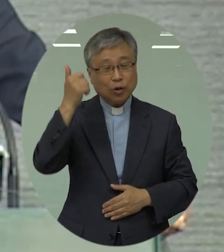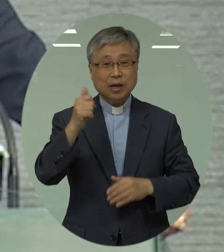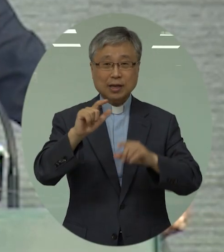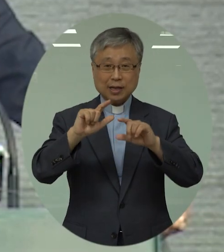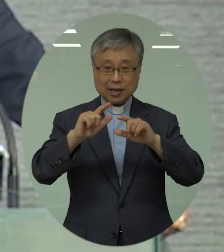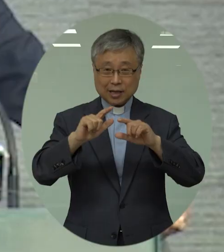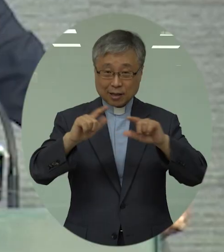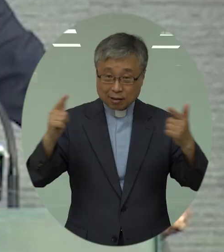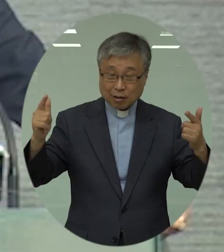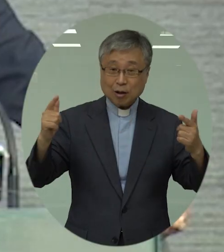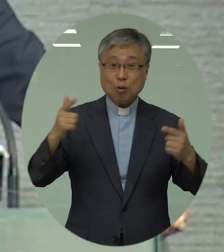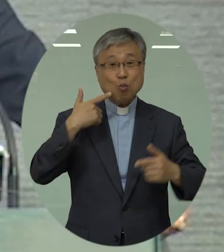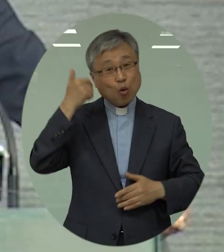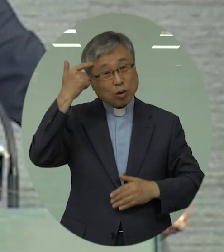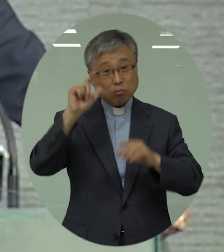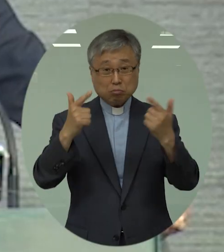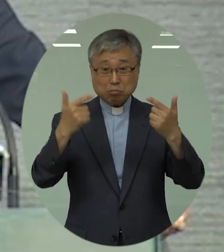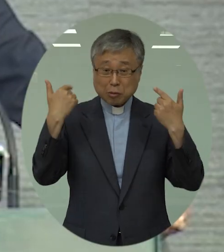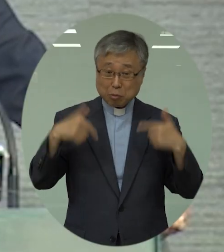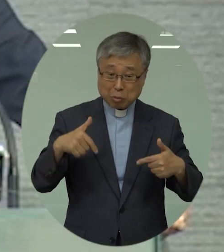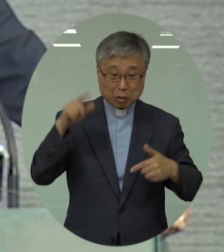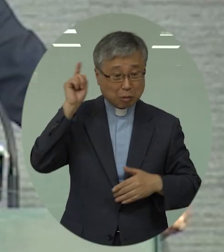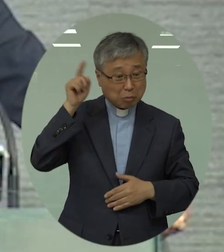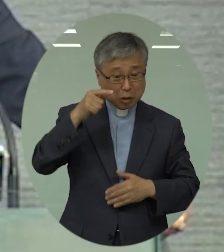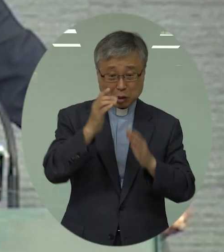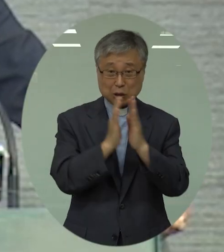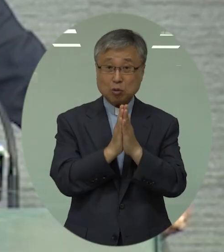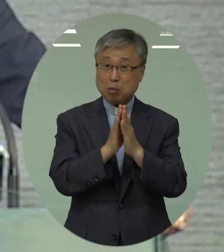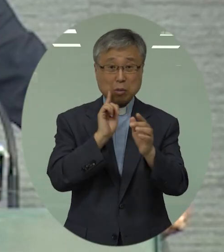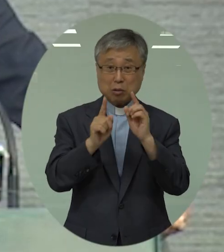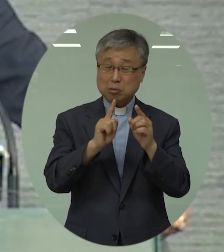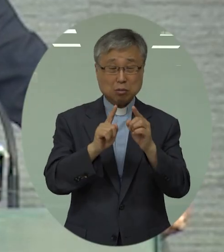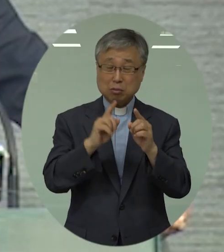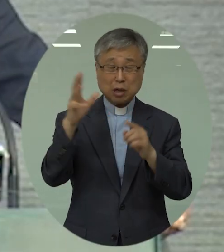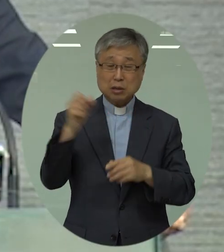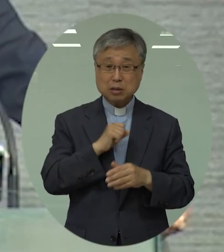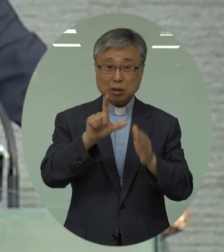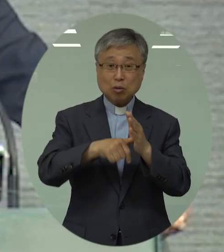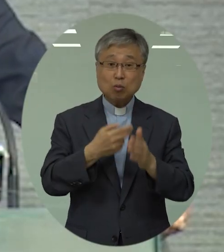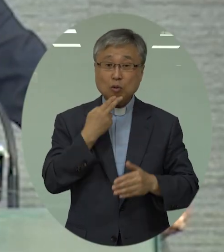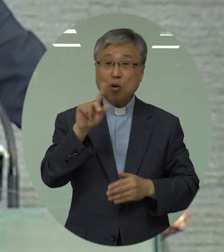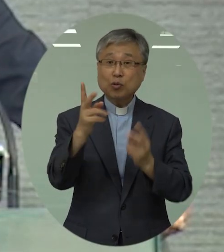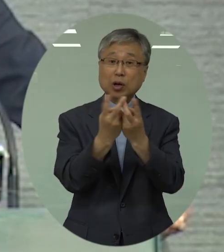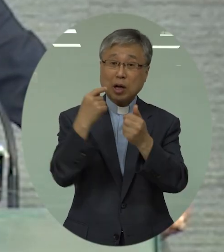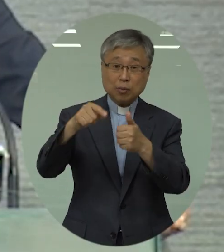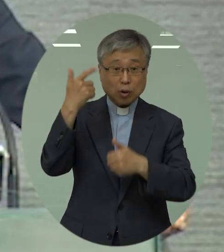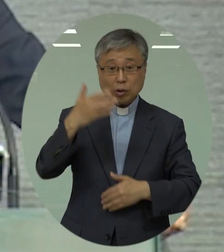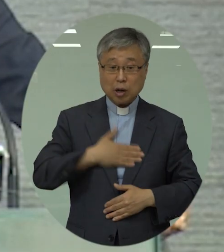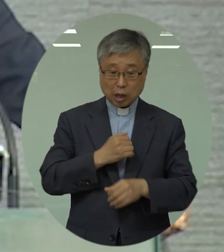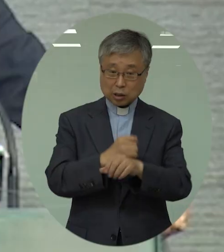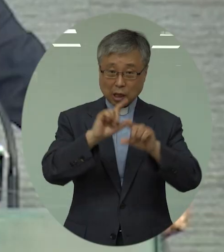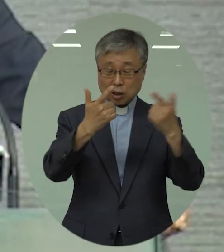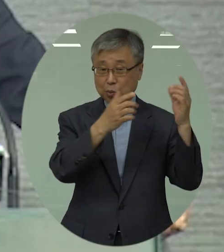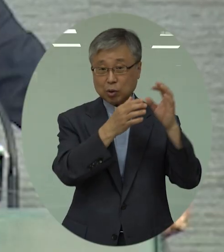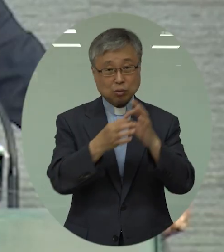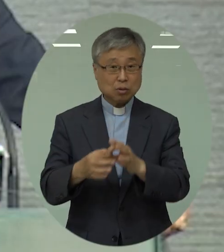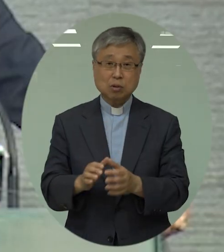사람들이 날마다 말씀과 기도로 하나님과 보내는 시간이 없다. 어떻게 가르쳐? 나는 하지 않으면서.